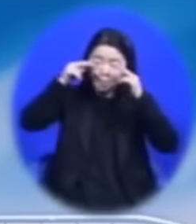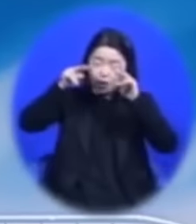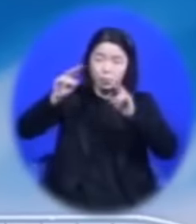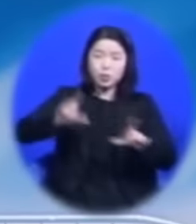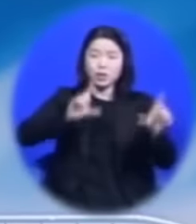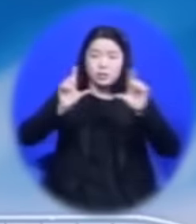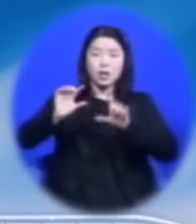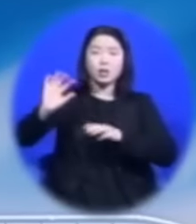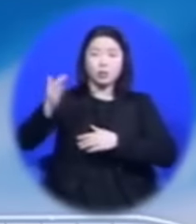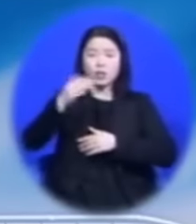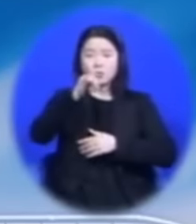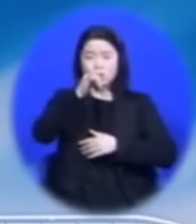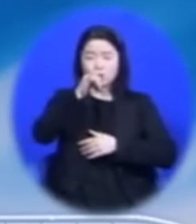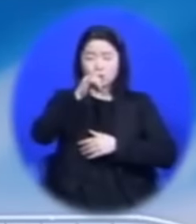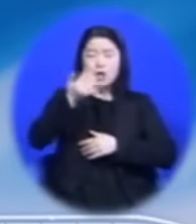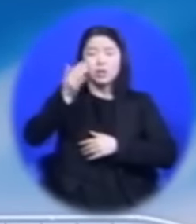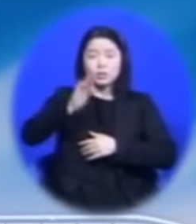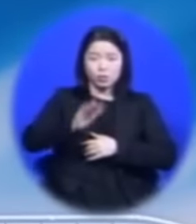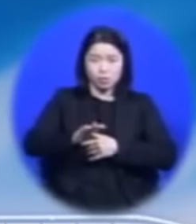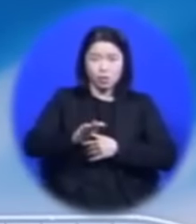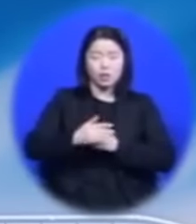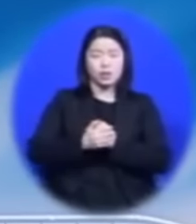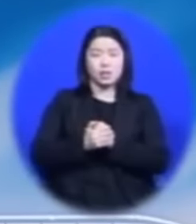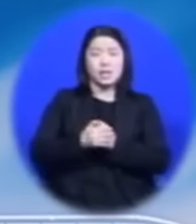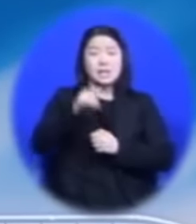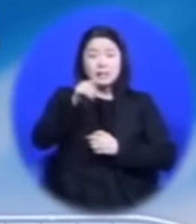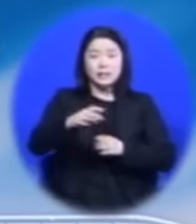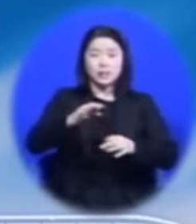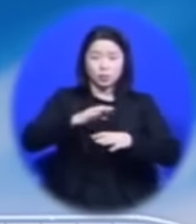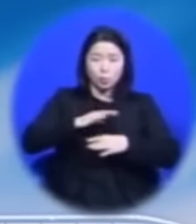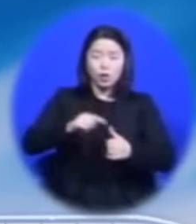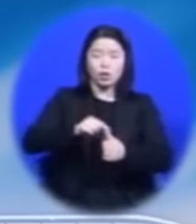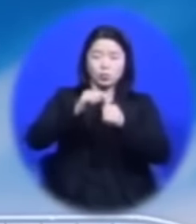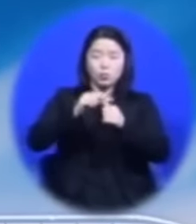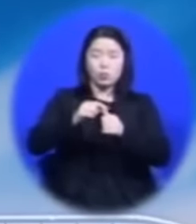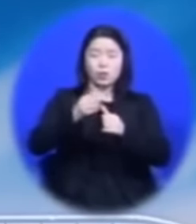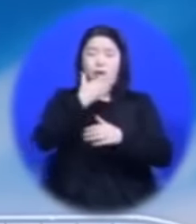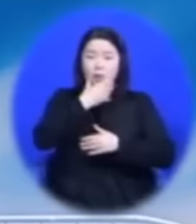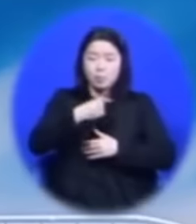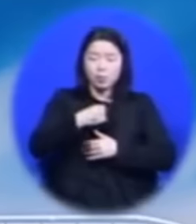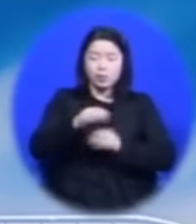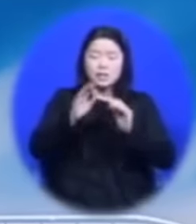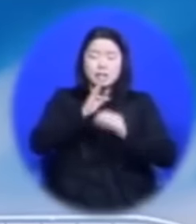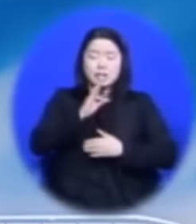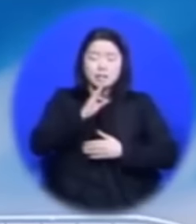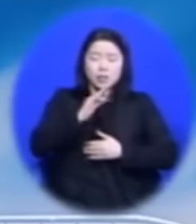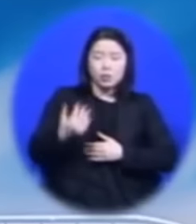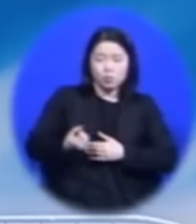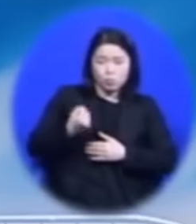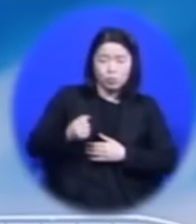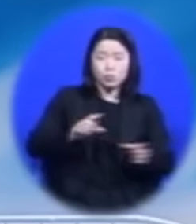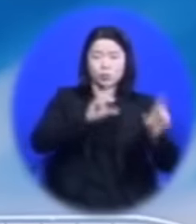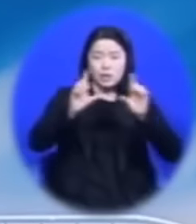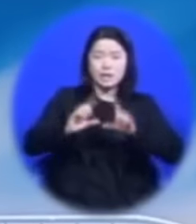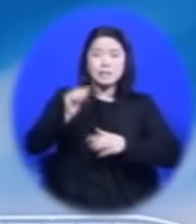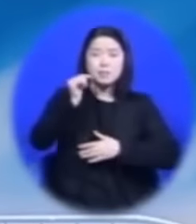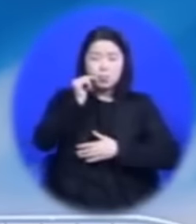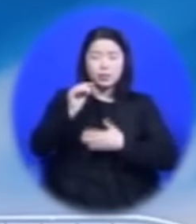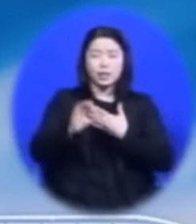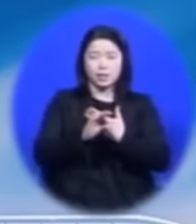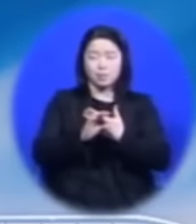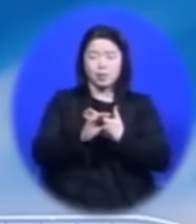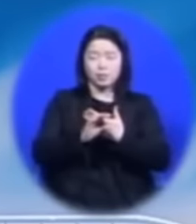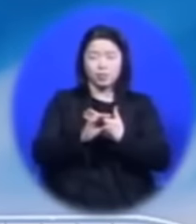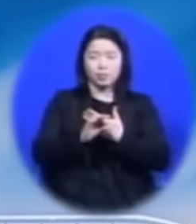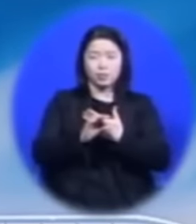있거든요. 그런데 그 놀라운 구원의 축복을 실제로 누리고 살지 못한다면